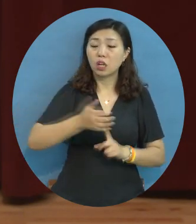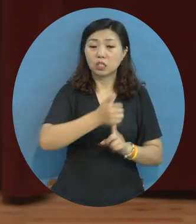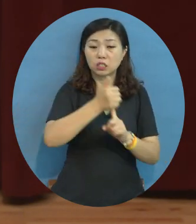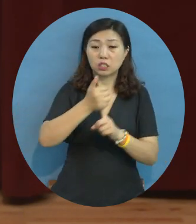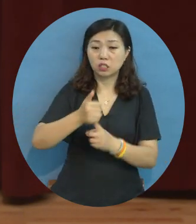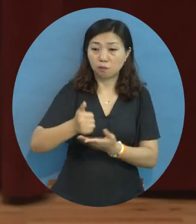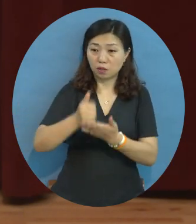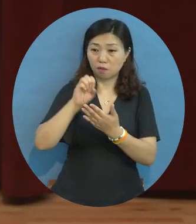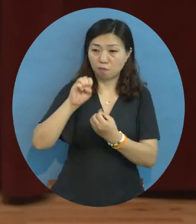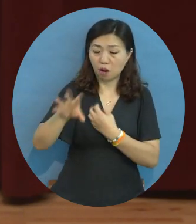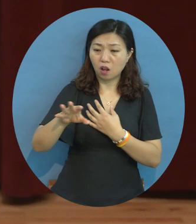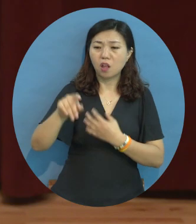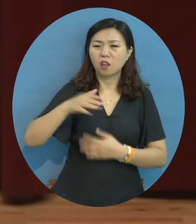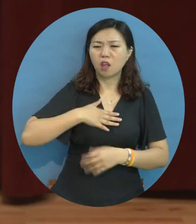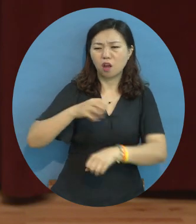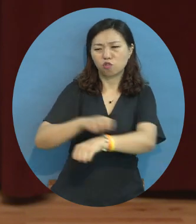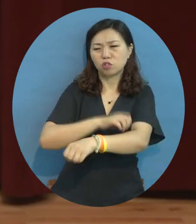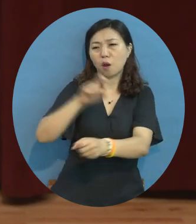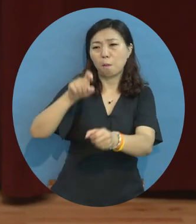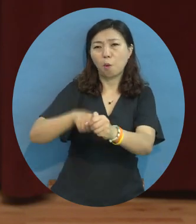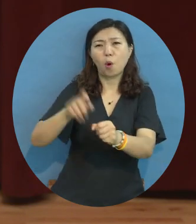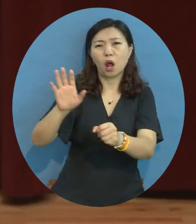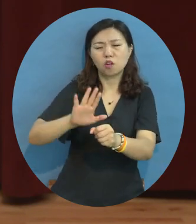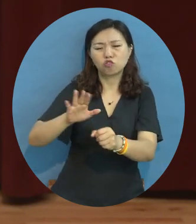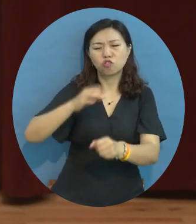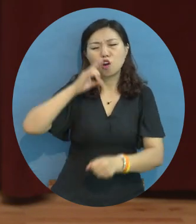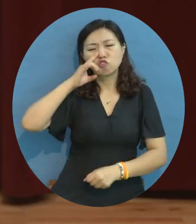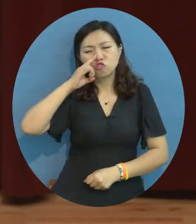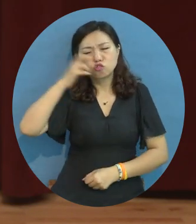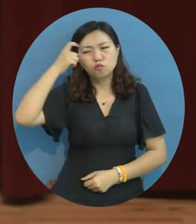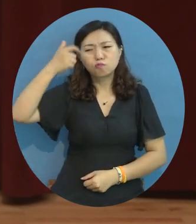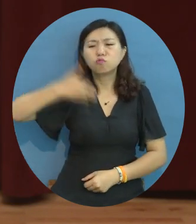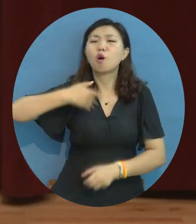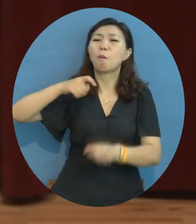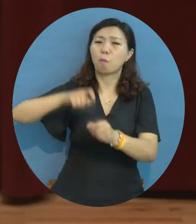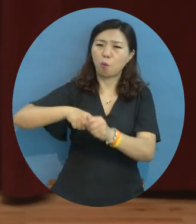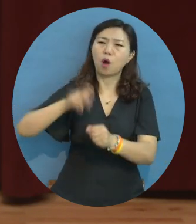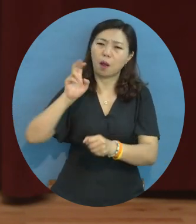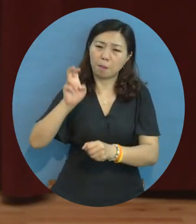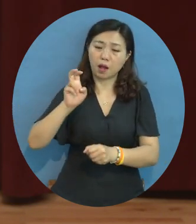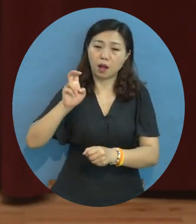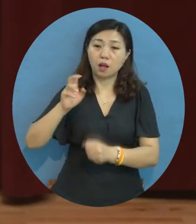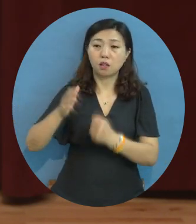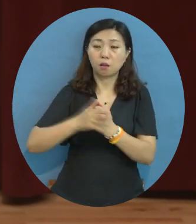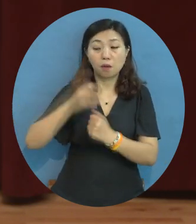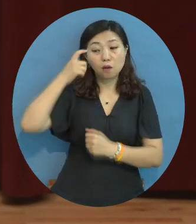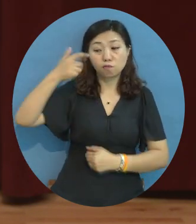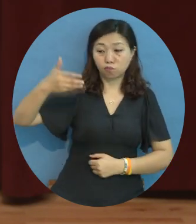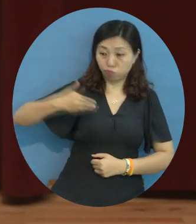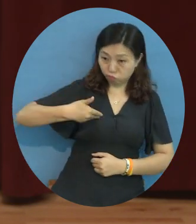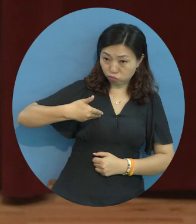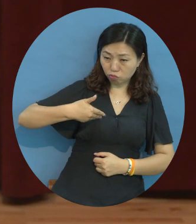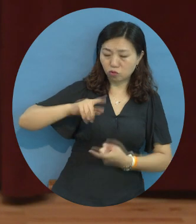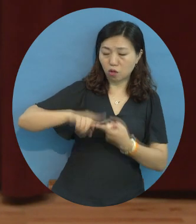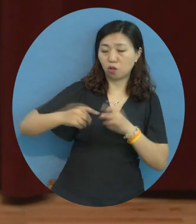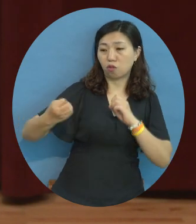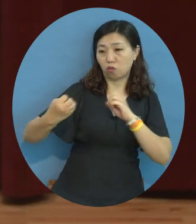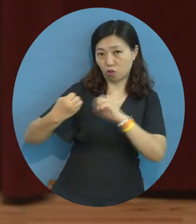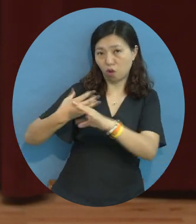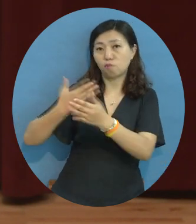아니라 진짜 물어볼 게 있어서 찾아온 영감 같다. 들어보내라. 뭐고? 물어보고. 얘기해주고